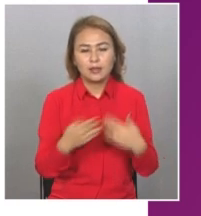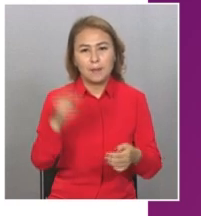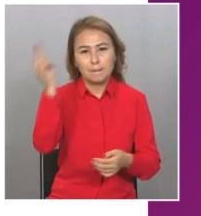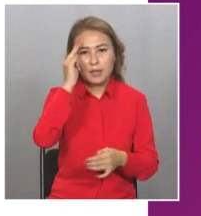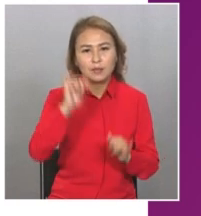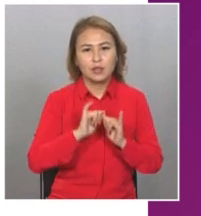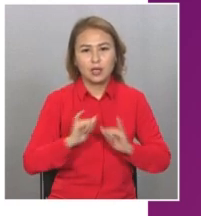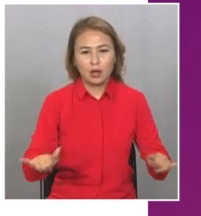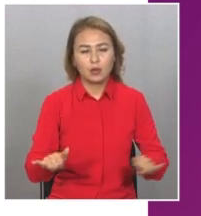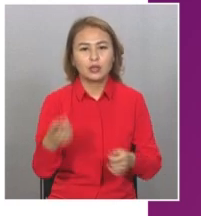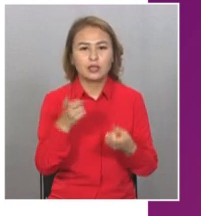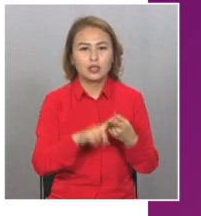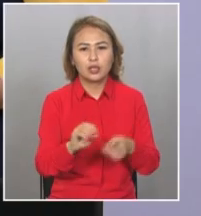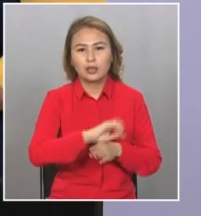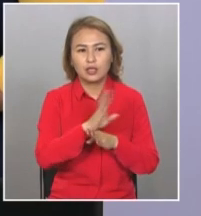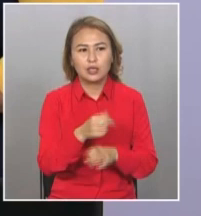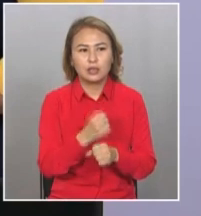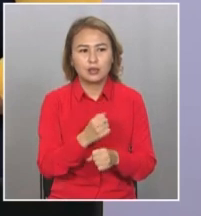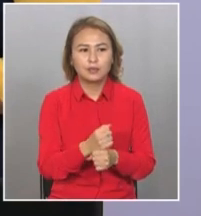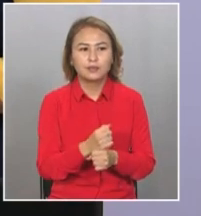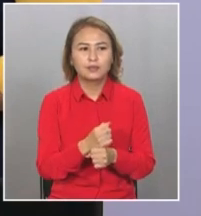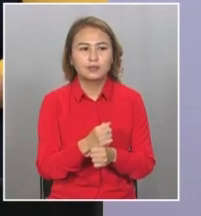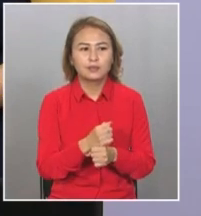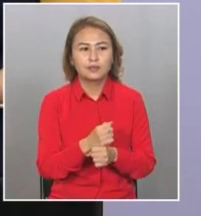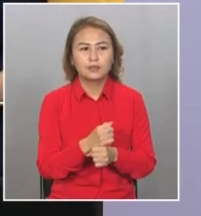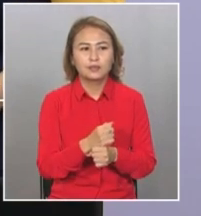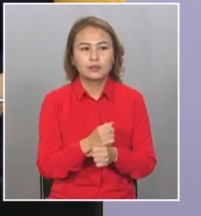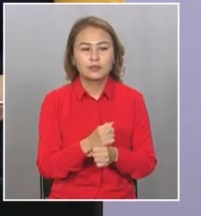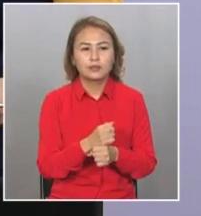білімнің таралуына жағдай жасады.